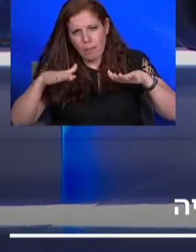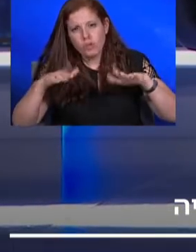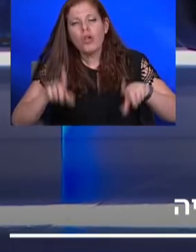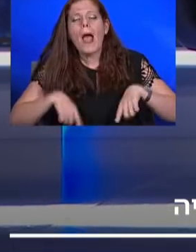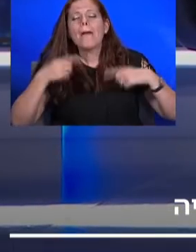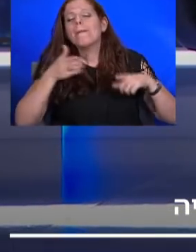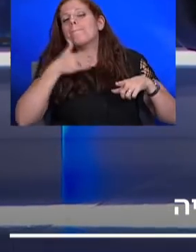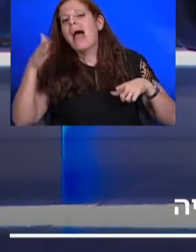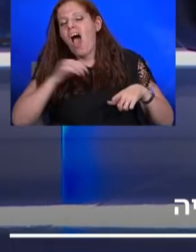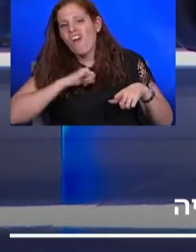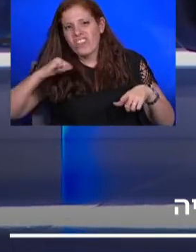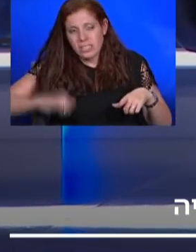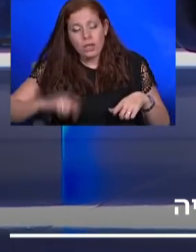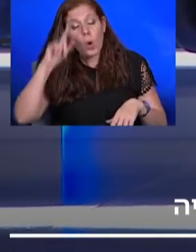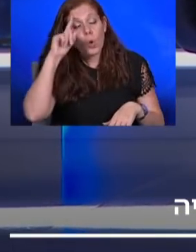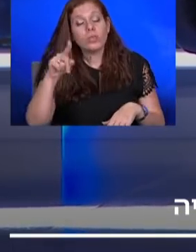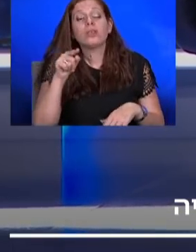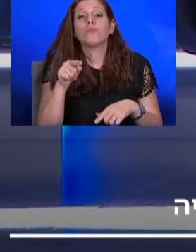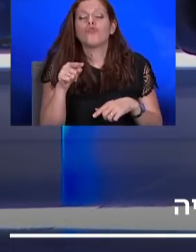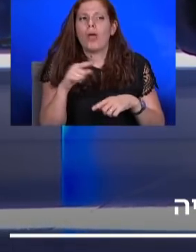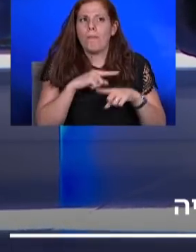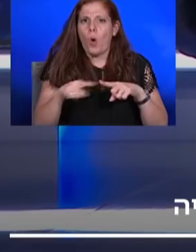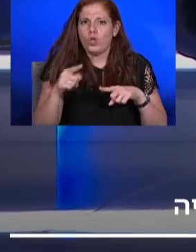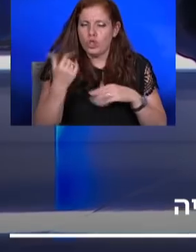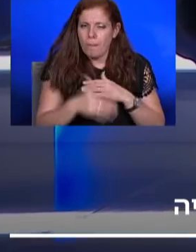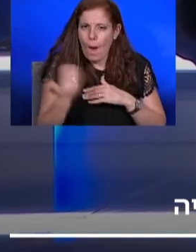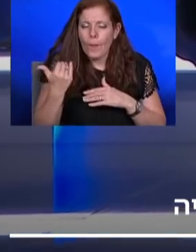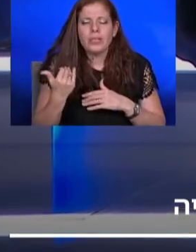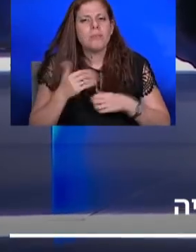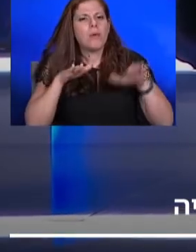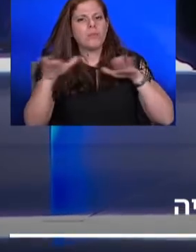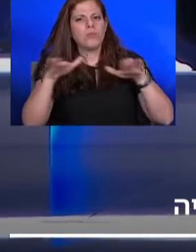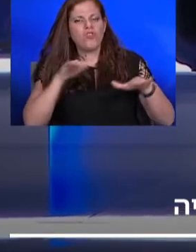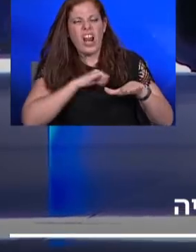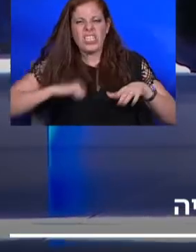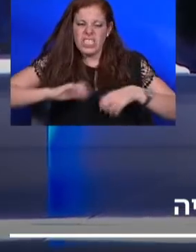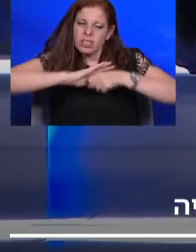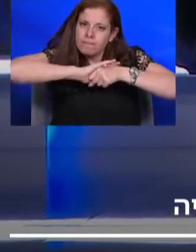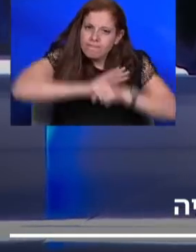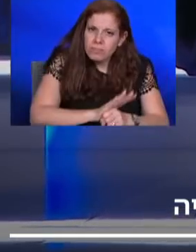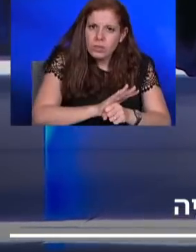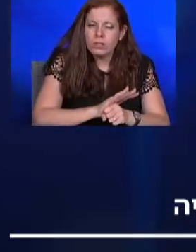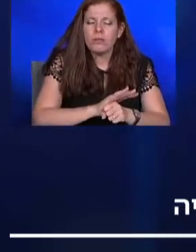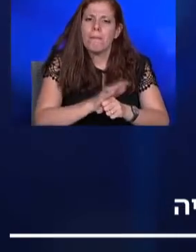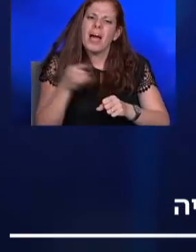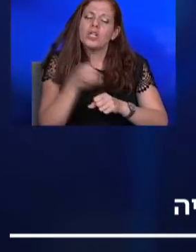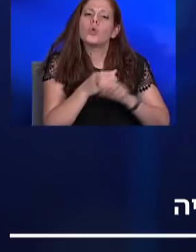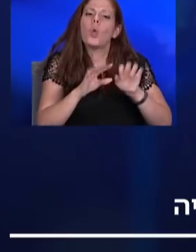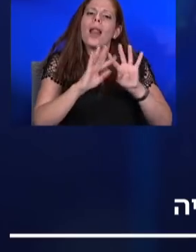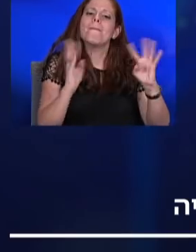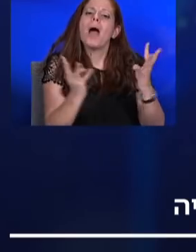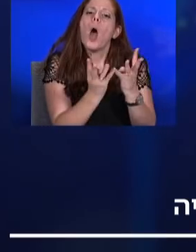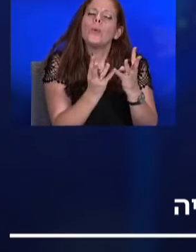האחרונים הממשל הסיני מדכא אותו מאוד. בין השאר הוא גם מכניס אותו למחנות ריכוז, הסינים קוראים להם מחנות חינוך מחדש. הם בדקו